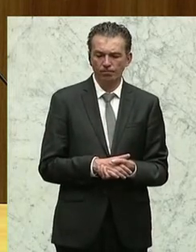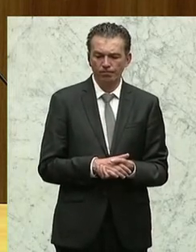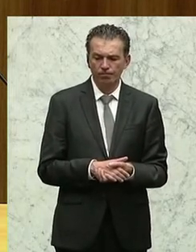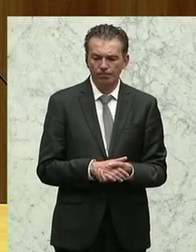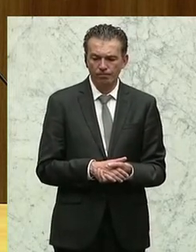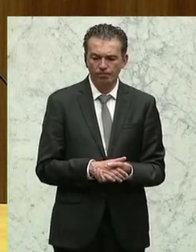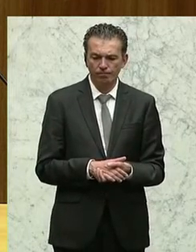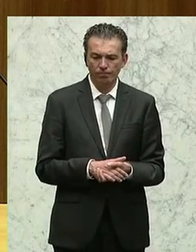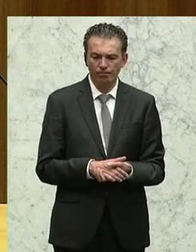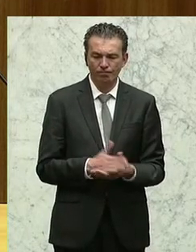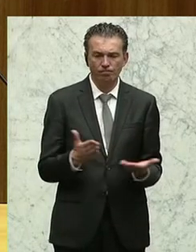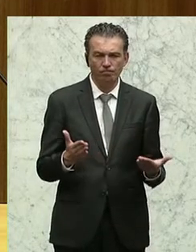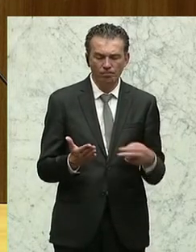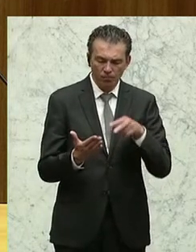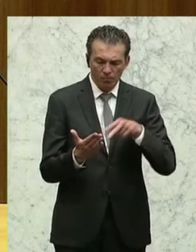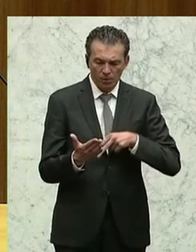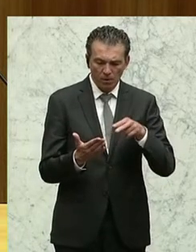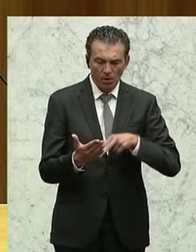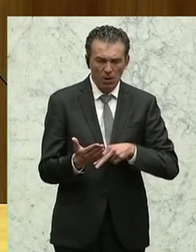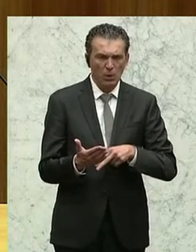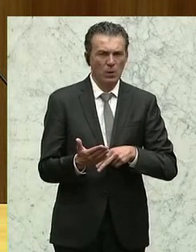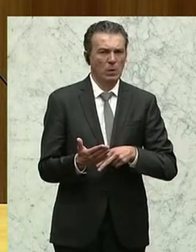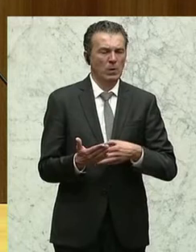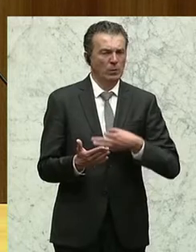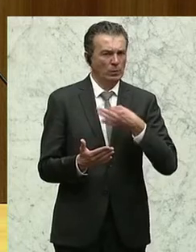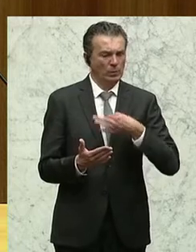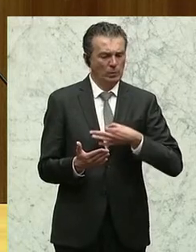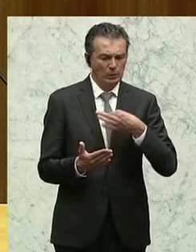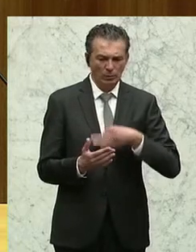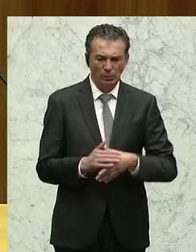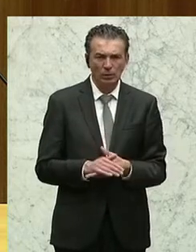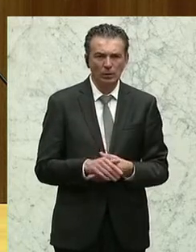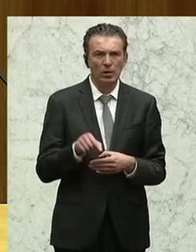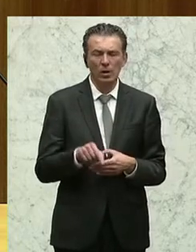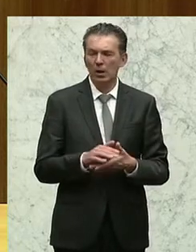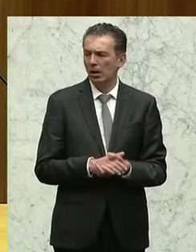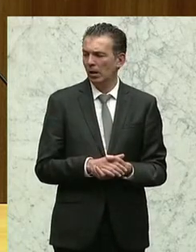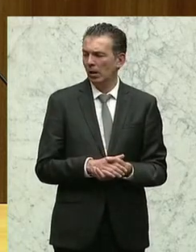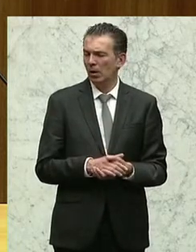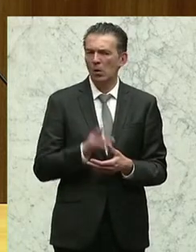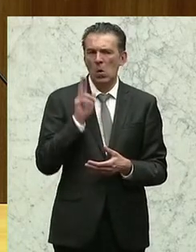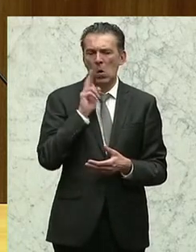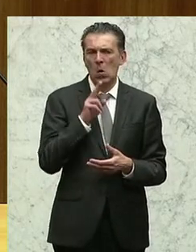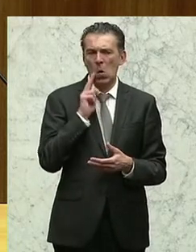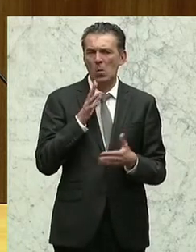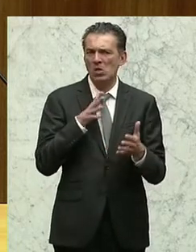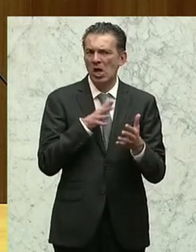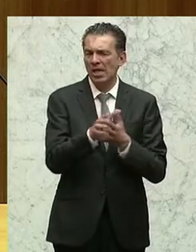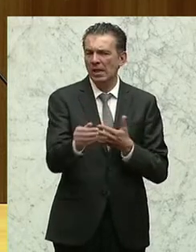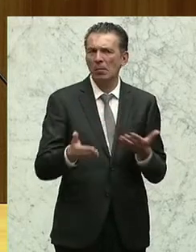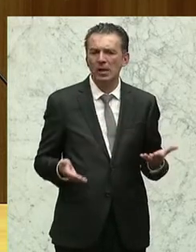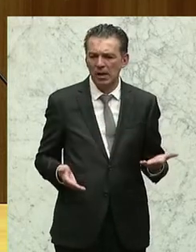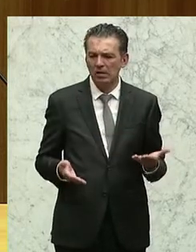einem tatsächlich sauer aufstoßen muss. Werden doch hier in einer ganz merkwürdigen